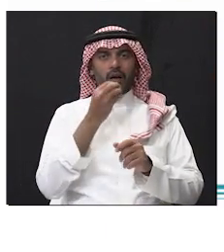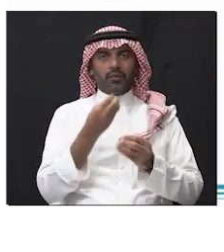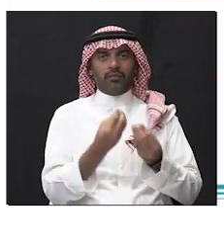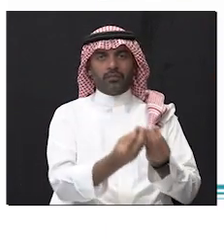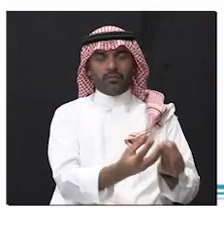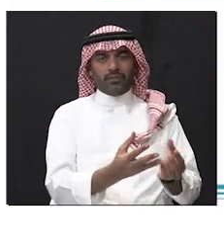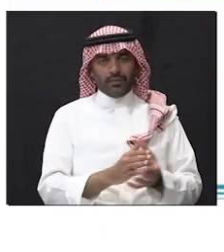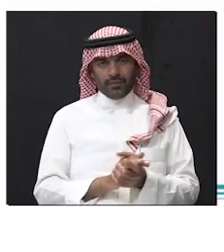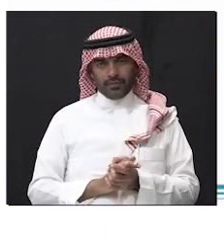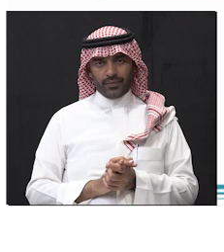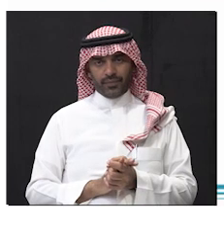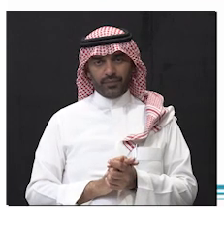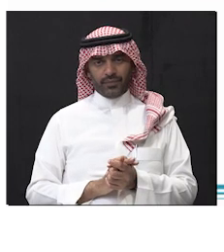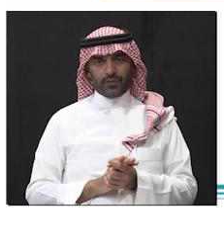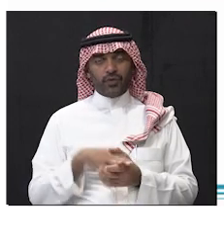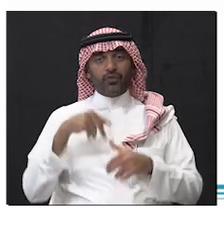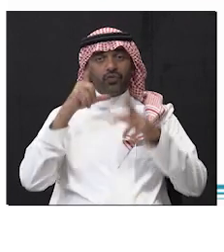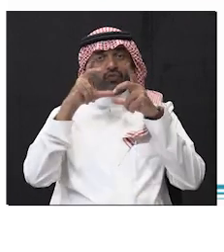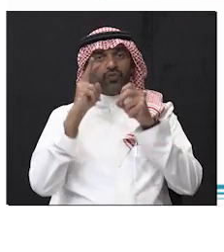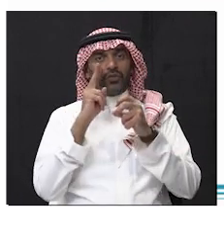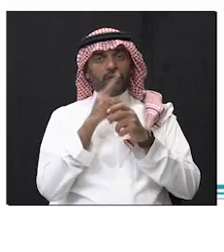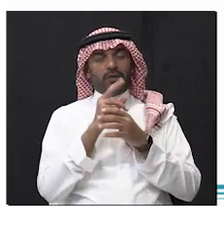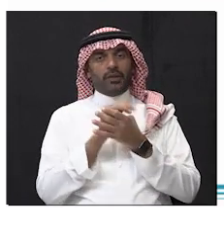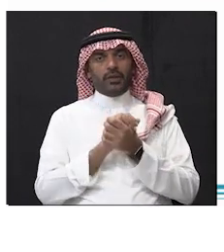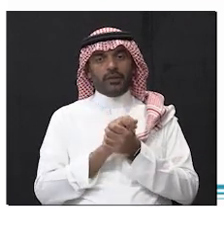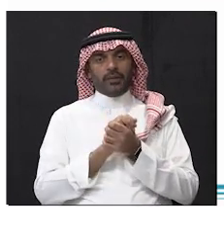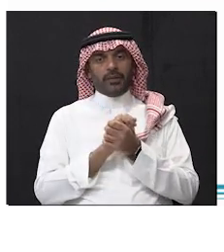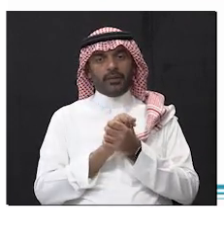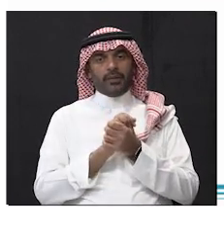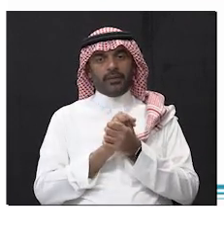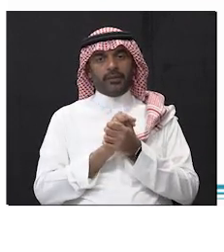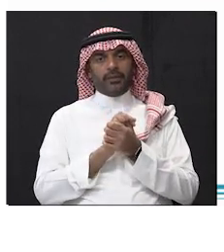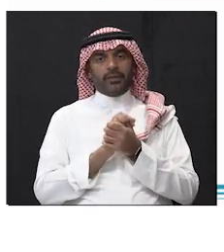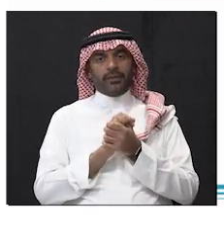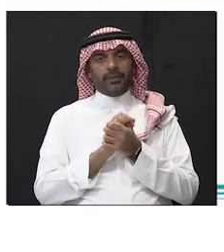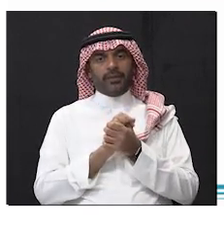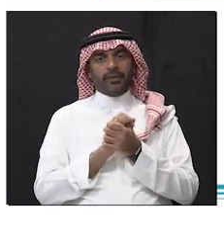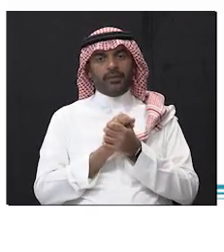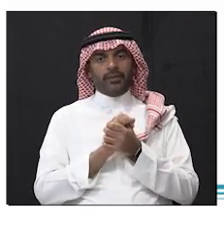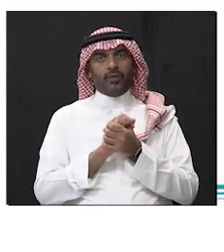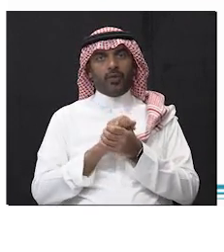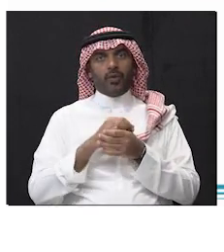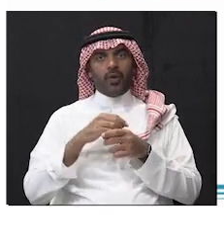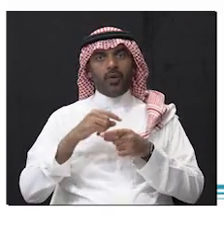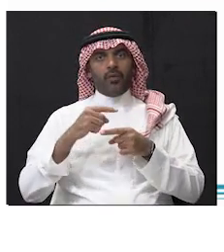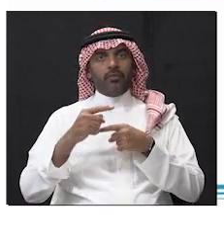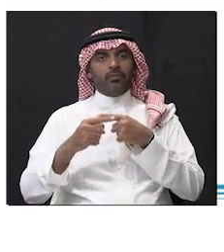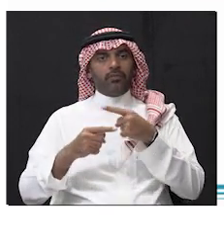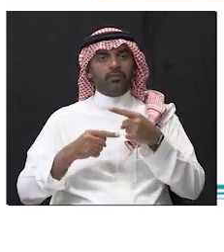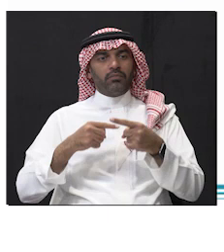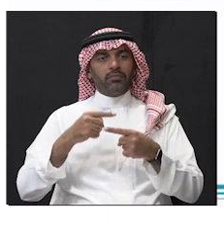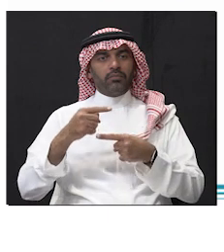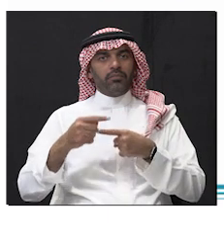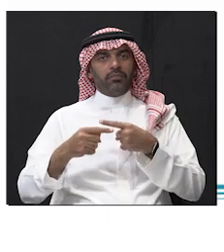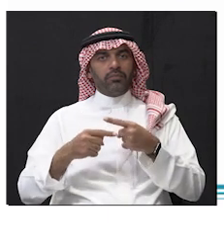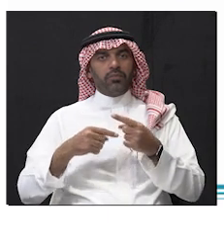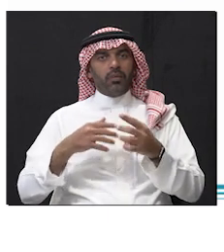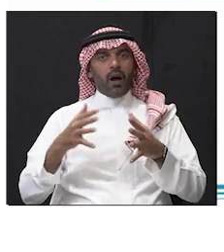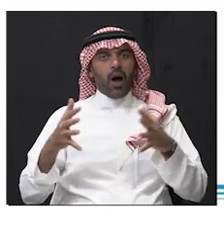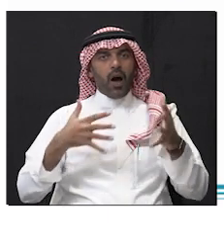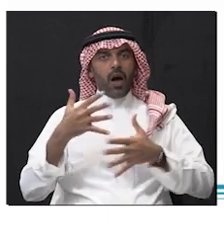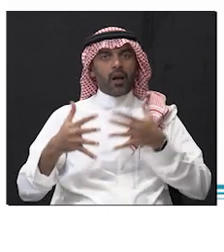كذلك بناء على الصورة التي أمامك، أحسنتم، تتحرك باستمرار،